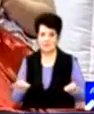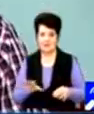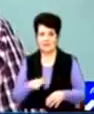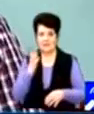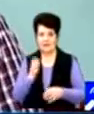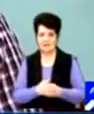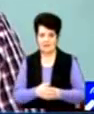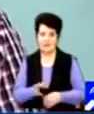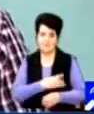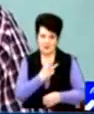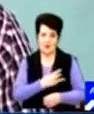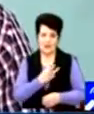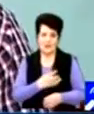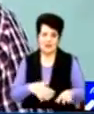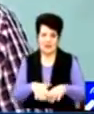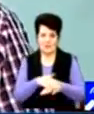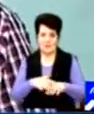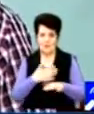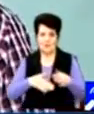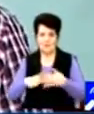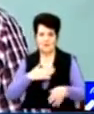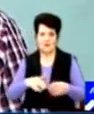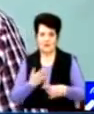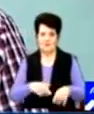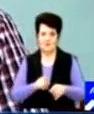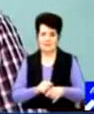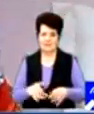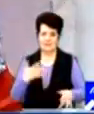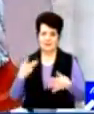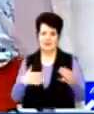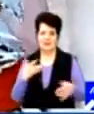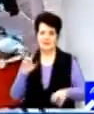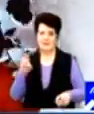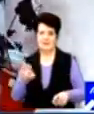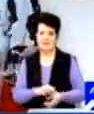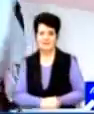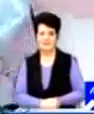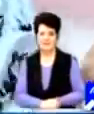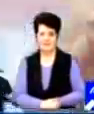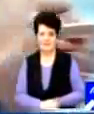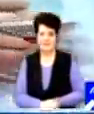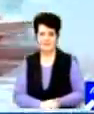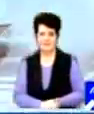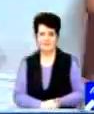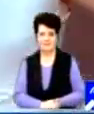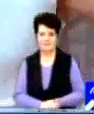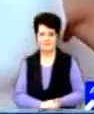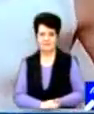tu însuți. Doresc ca publicul să se bucure de acest spectacol multă vreme. Ia!